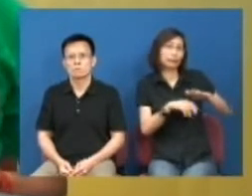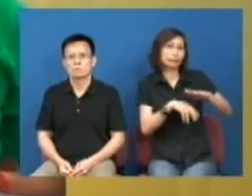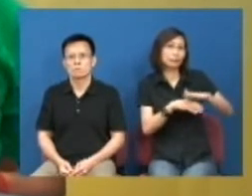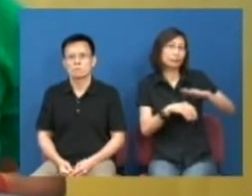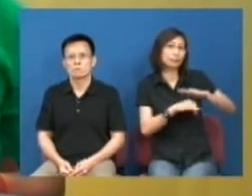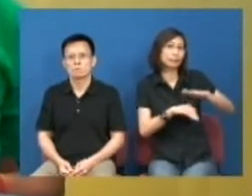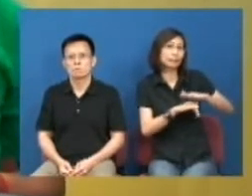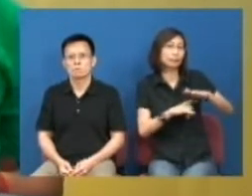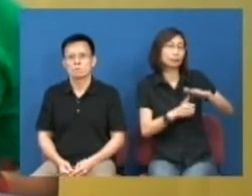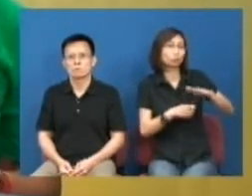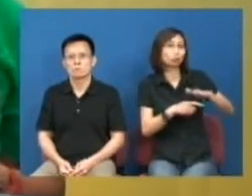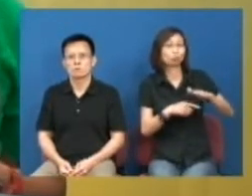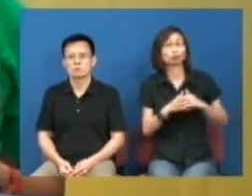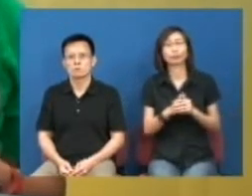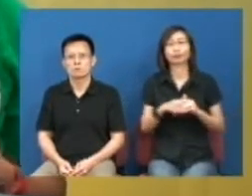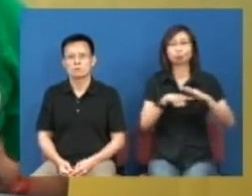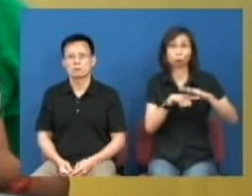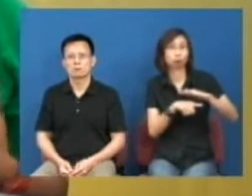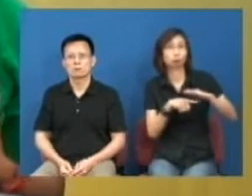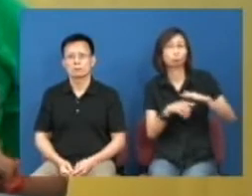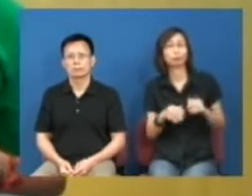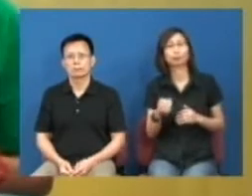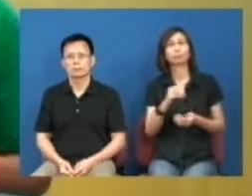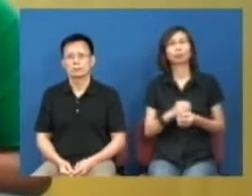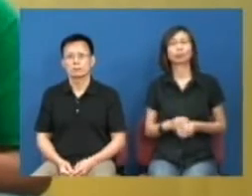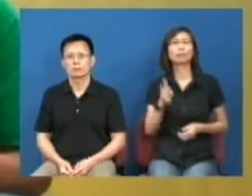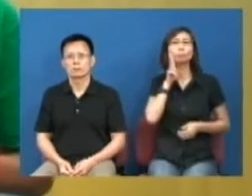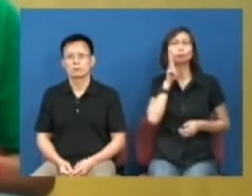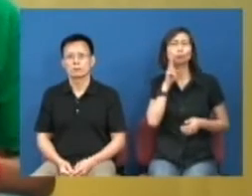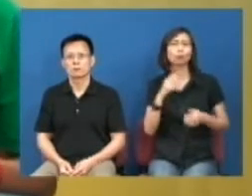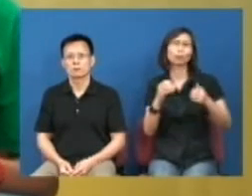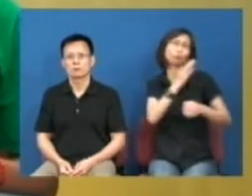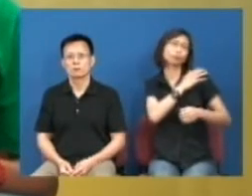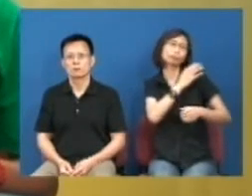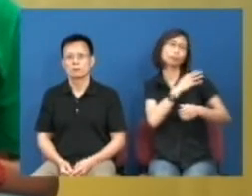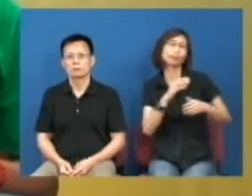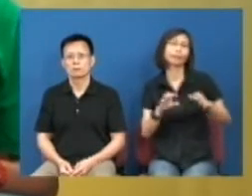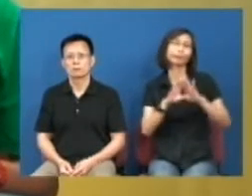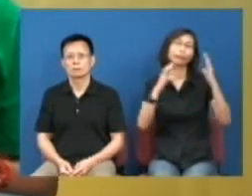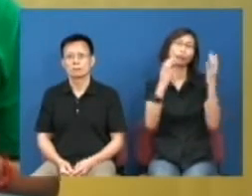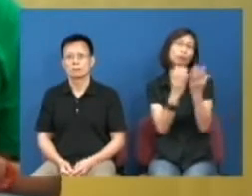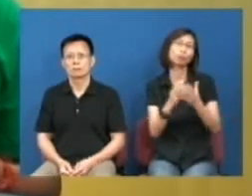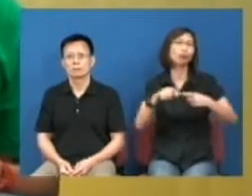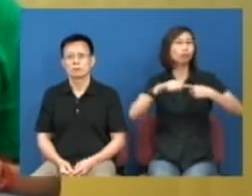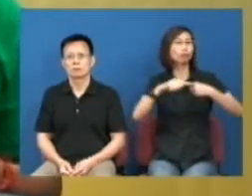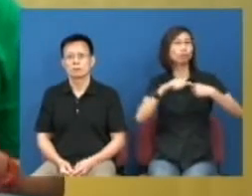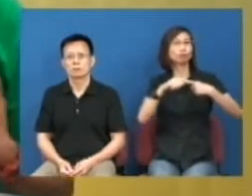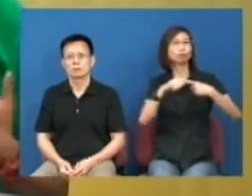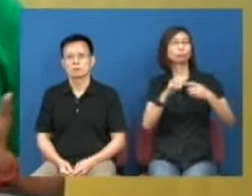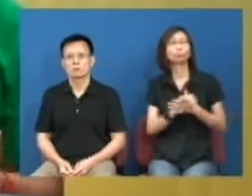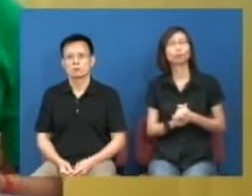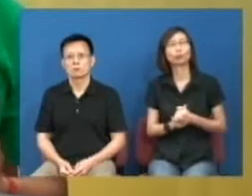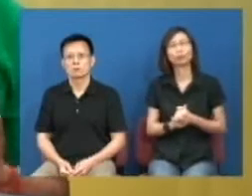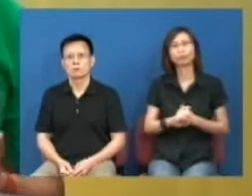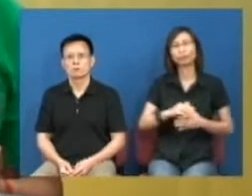信即主辦單位本身如果再用一種即咁軟弱啊，或者係一種即息事寧人的即